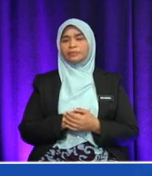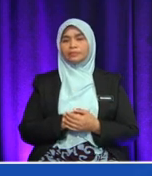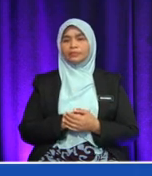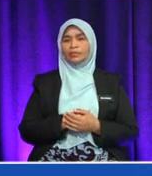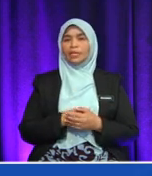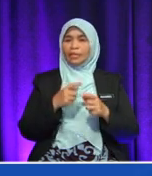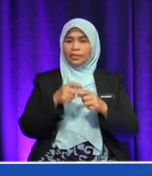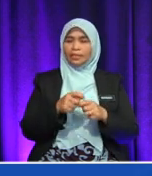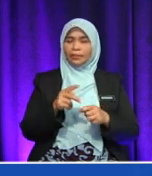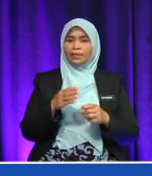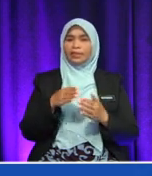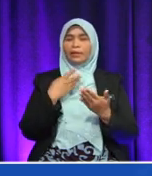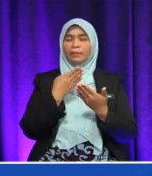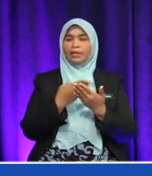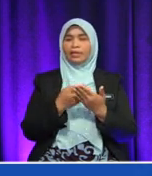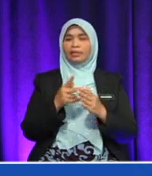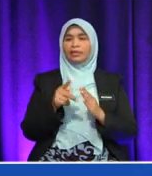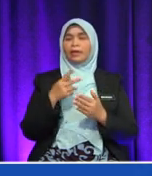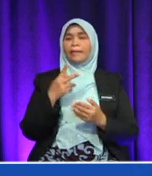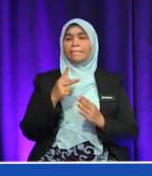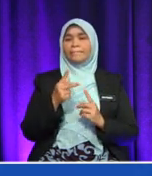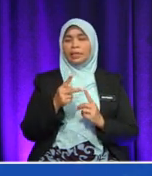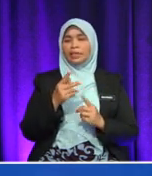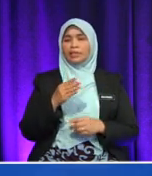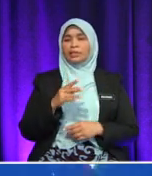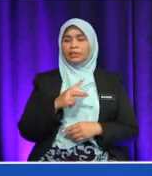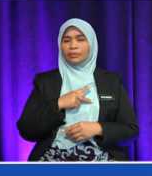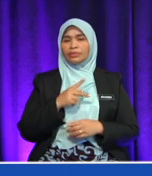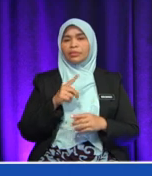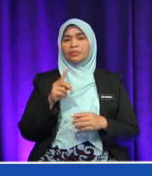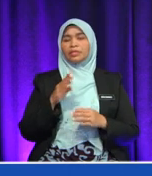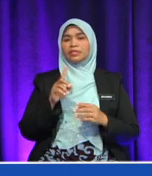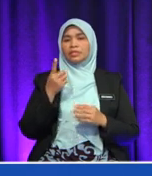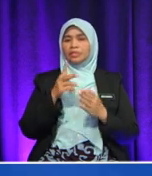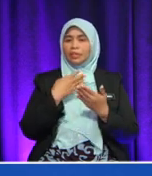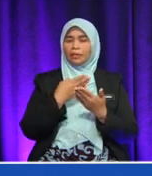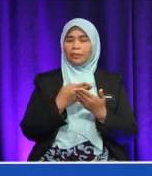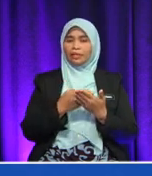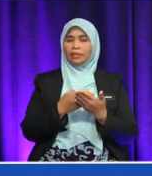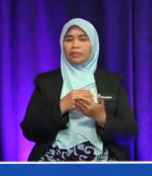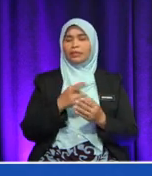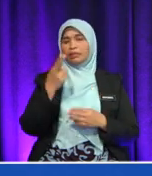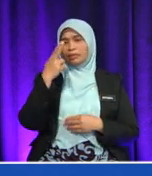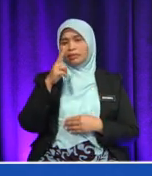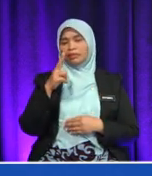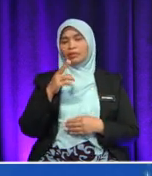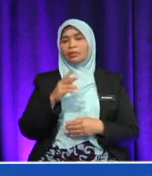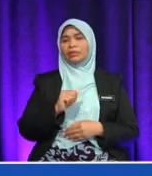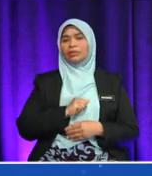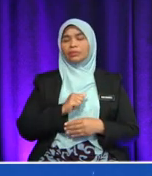tetapkanlah kebaikan kepadaku di mana-mana saja kebaikan ini berada dan Ridho kalau aku dengannya